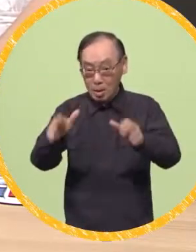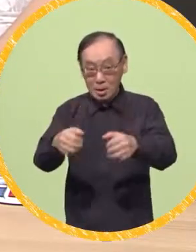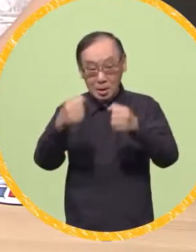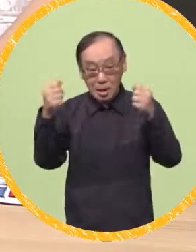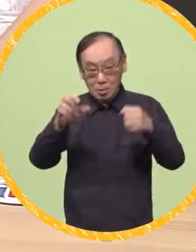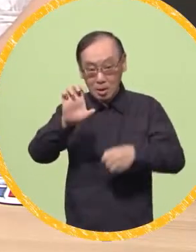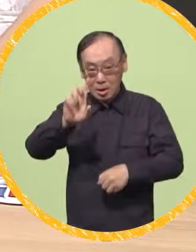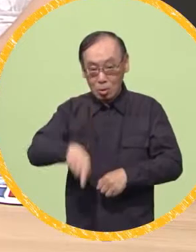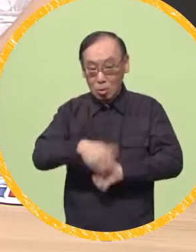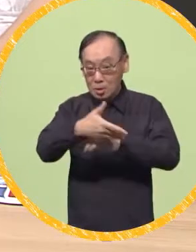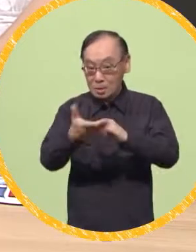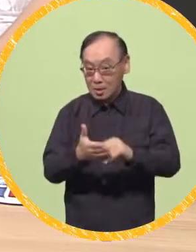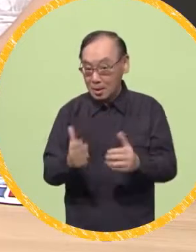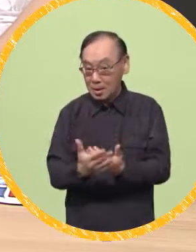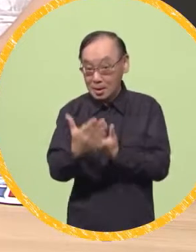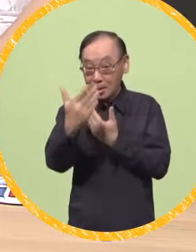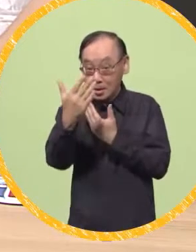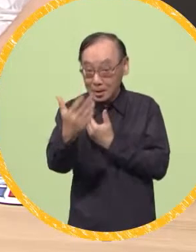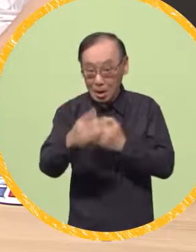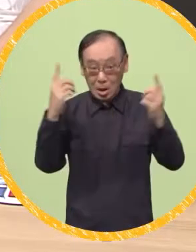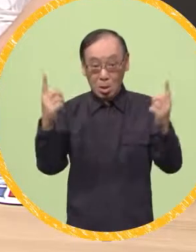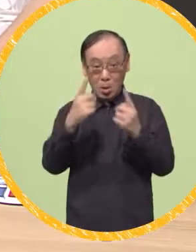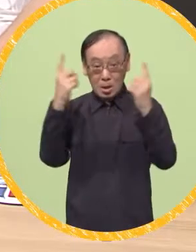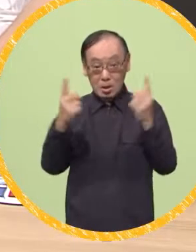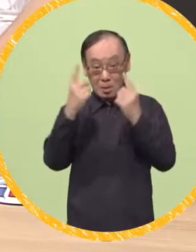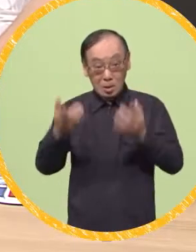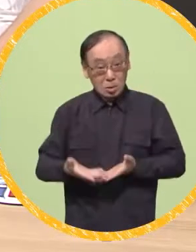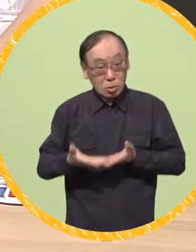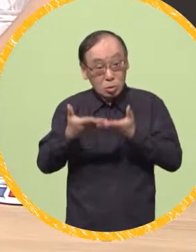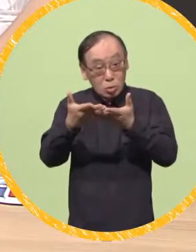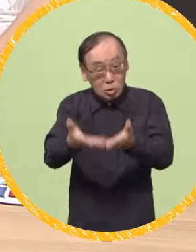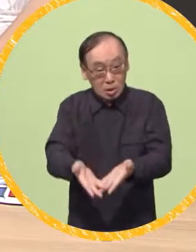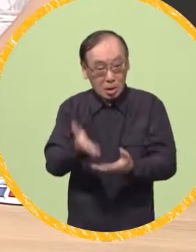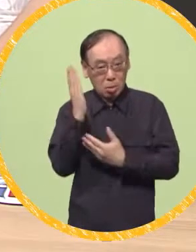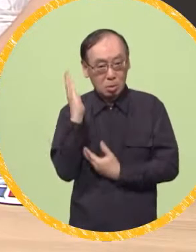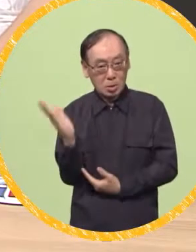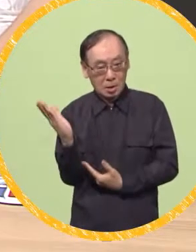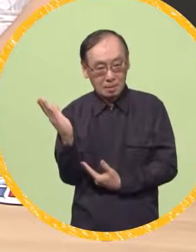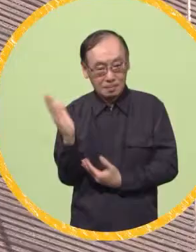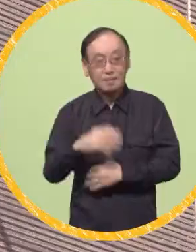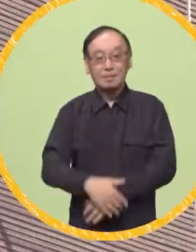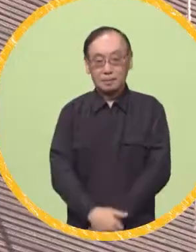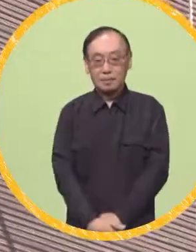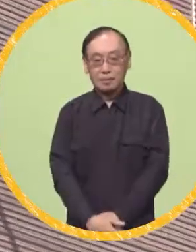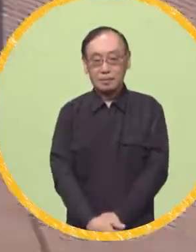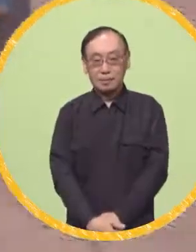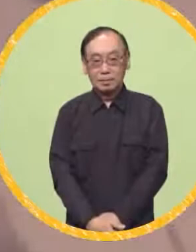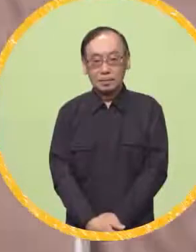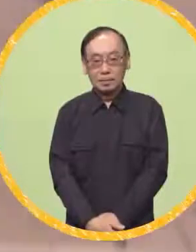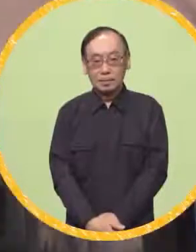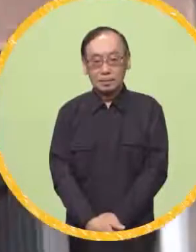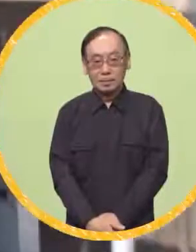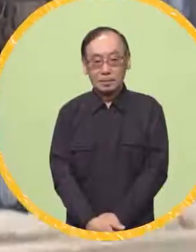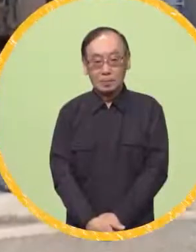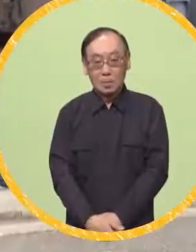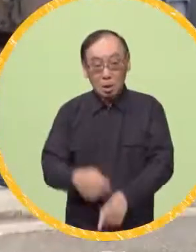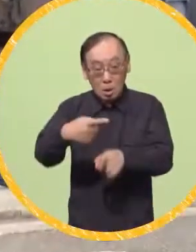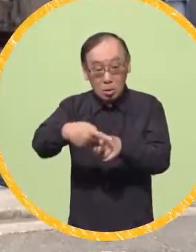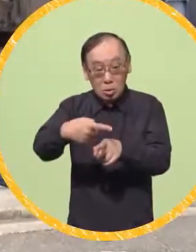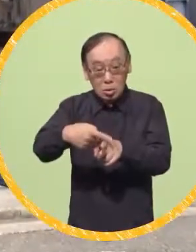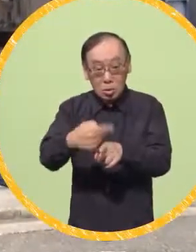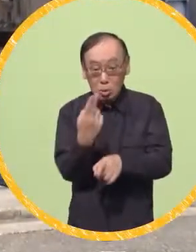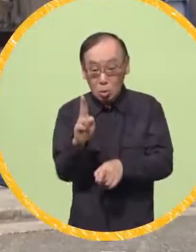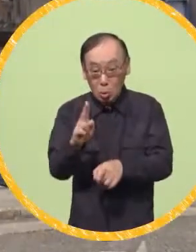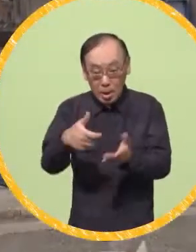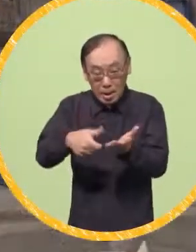江ノ島大会2019フェスティバ理恵春聯するグルメ店はこちらですどこだ辻堂駅南口